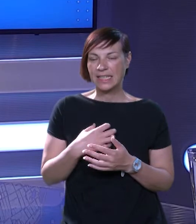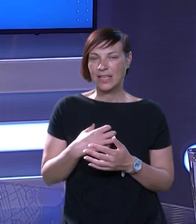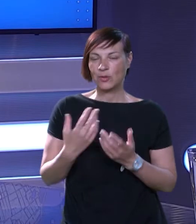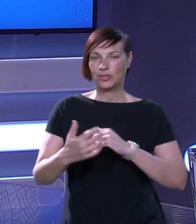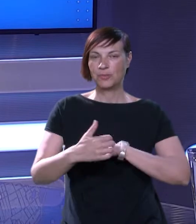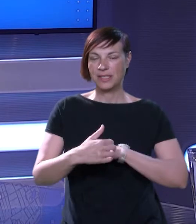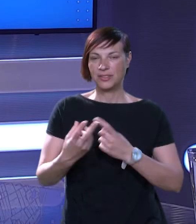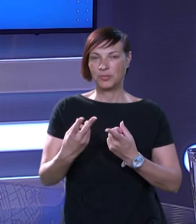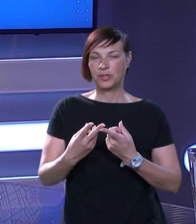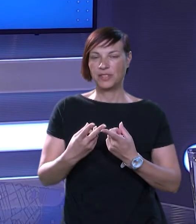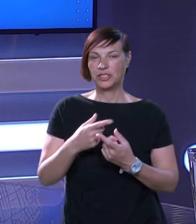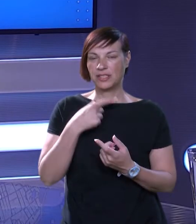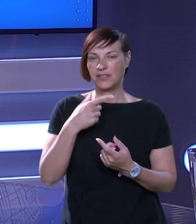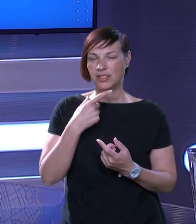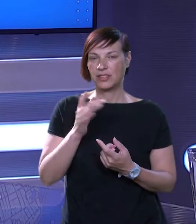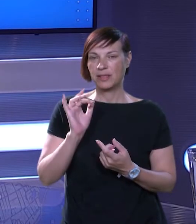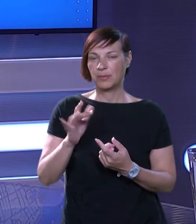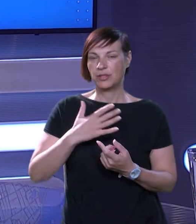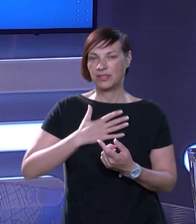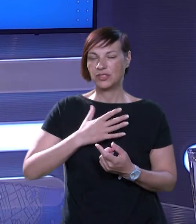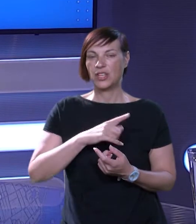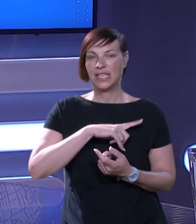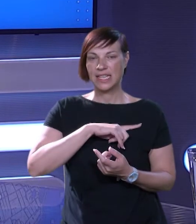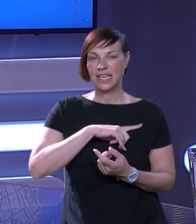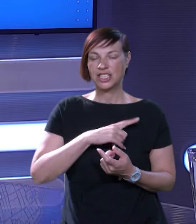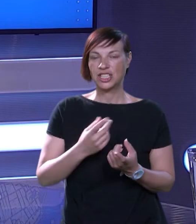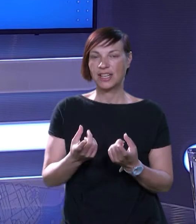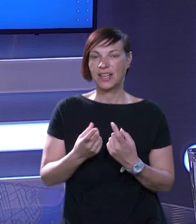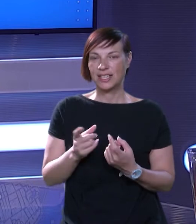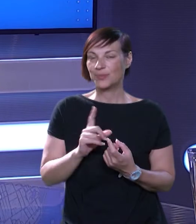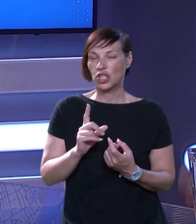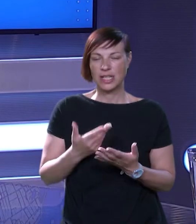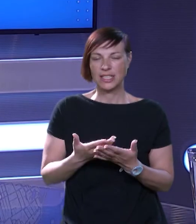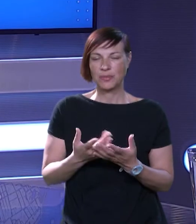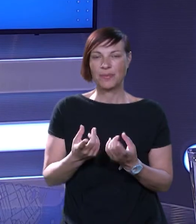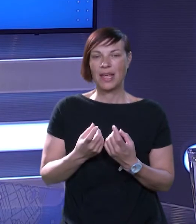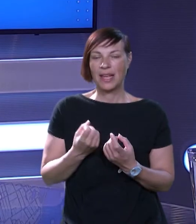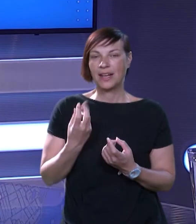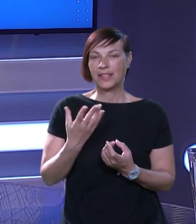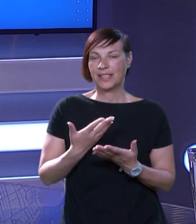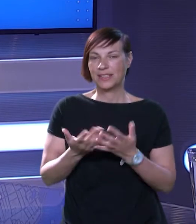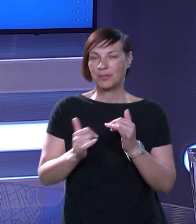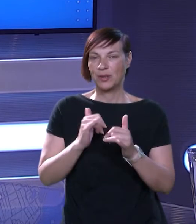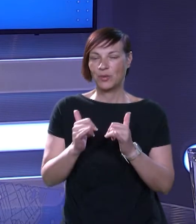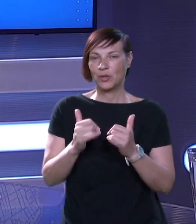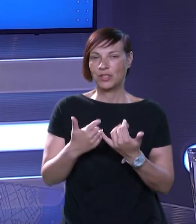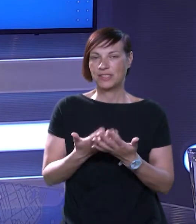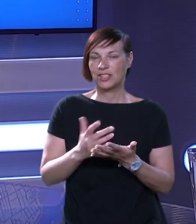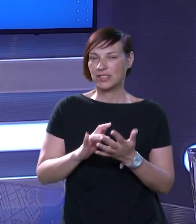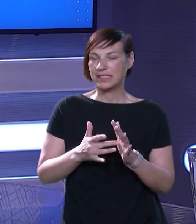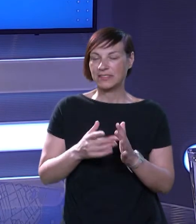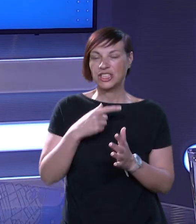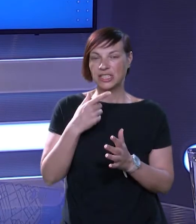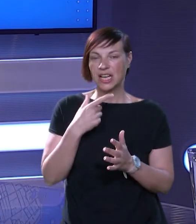mi je baš na Dubrovačkoj televiziji govoriti protiv svojih Riječana. Ne dolazi obzir, to neću. Ali kad me ugoste, oni onda